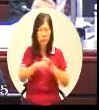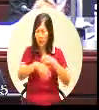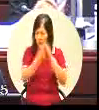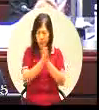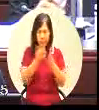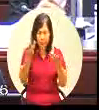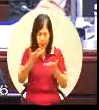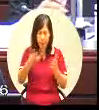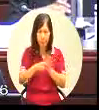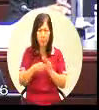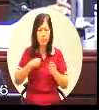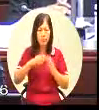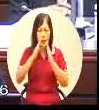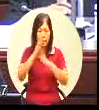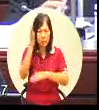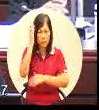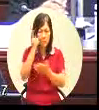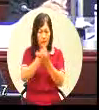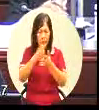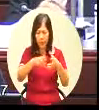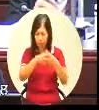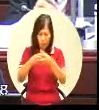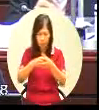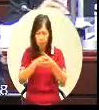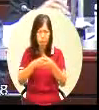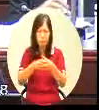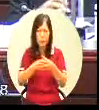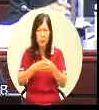题，我相信市政府所有的团队都会